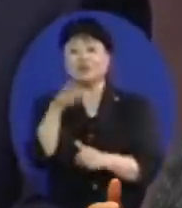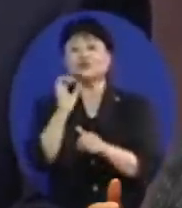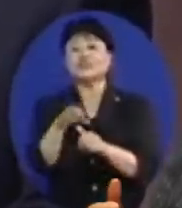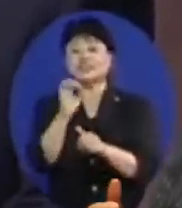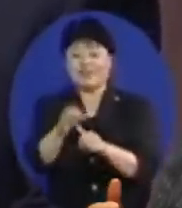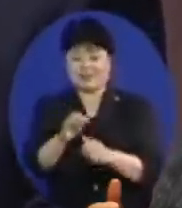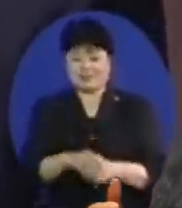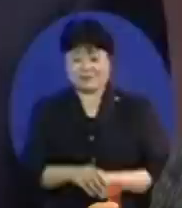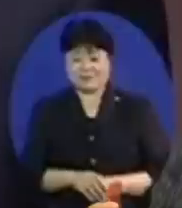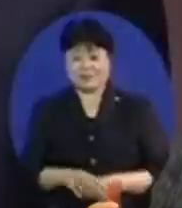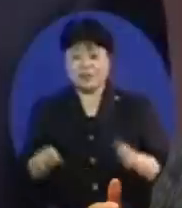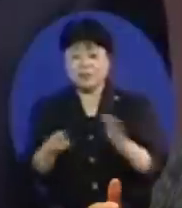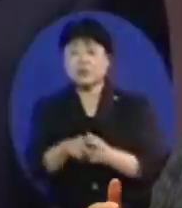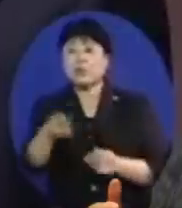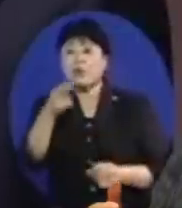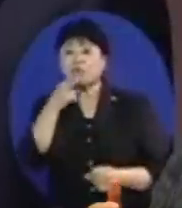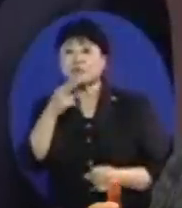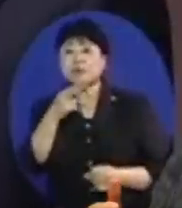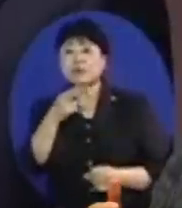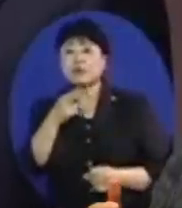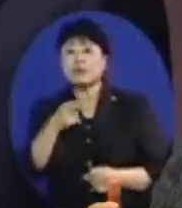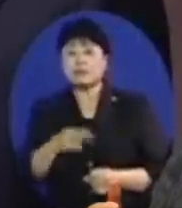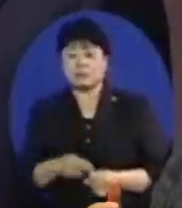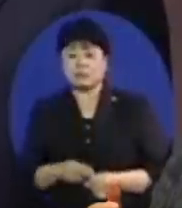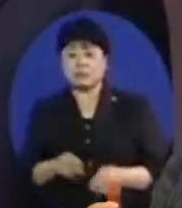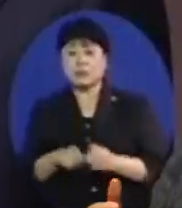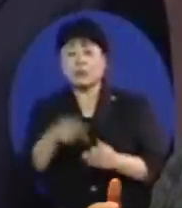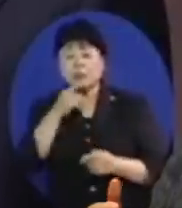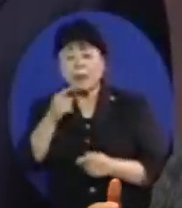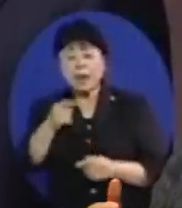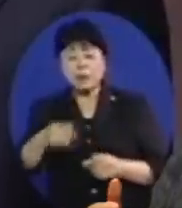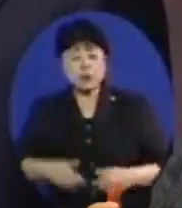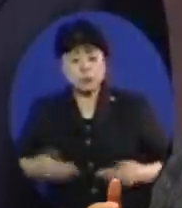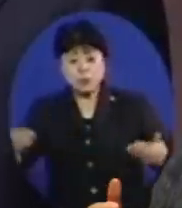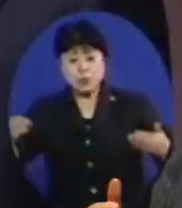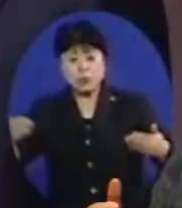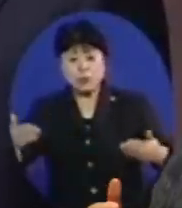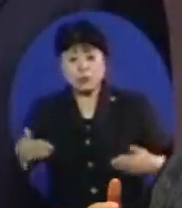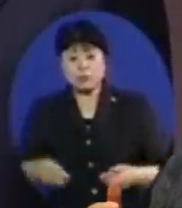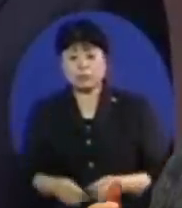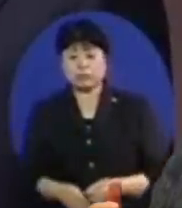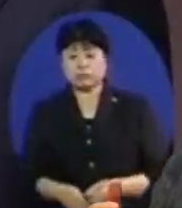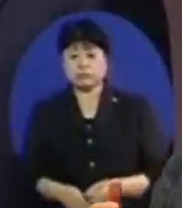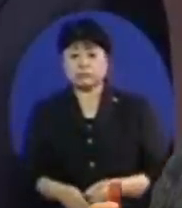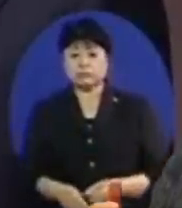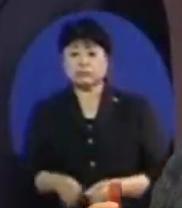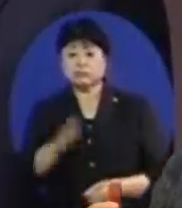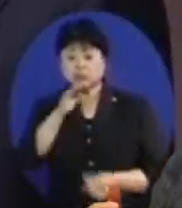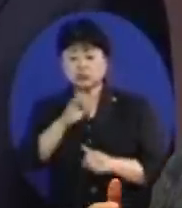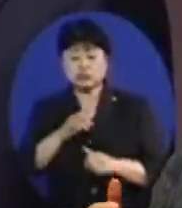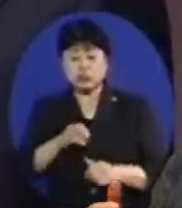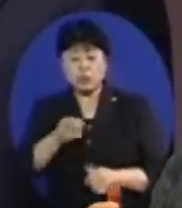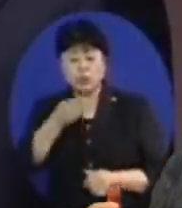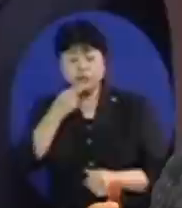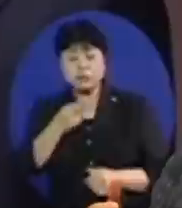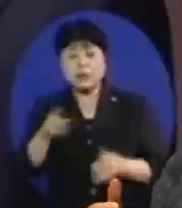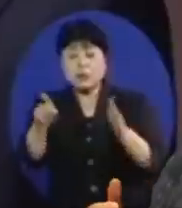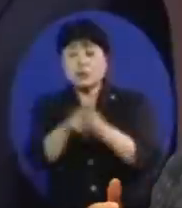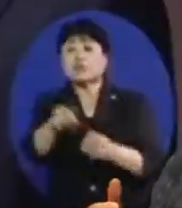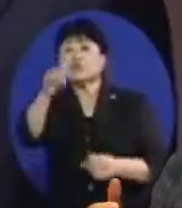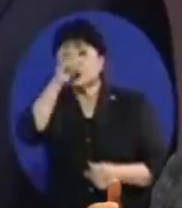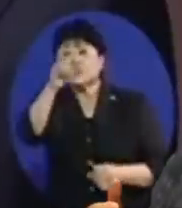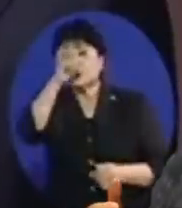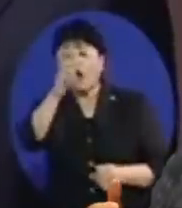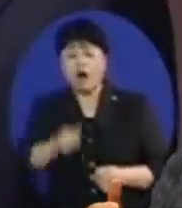것입니다. 아예 믿음이 없으면 왜 믿음이 없느냐 말할 필요가 없어요. 없는 믿음 없지 뭐 우질 필요 있습니까? 믿음이